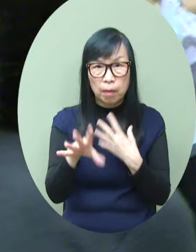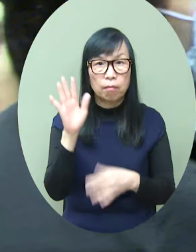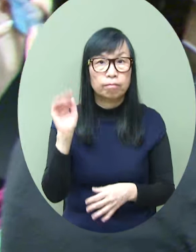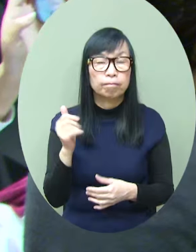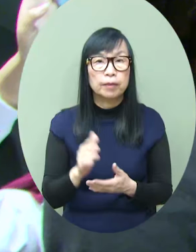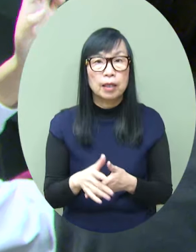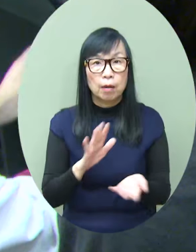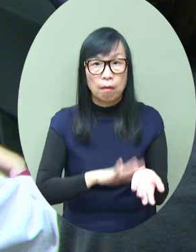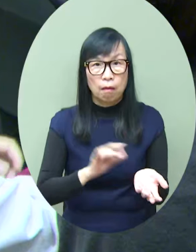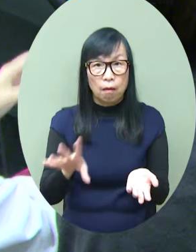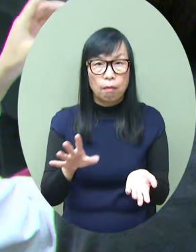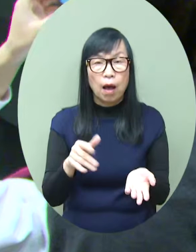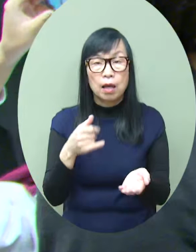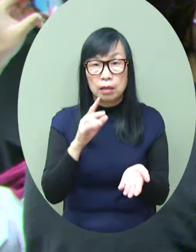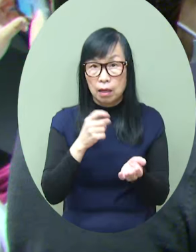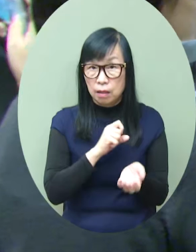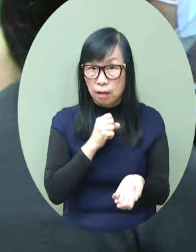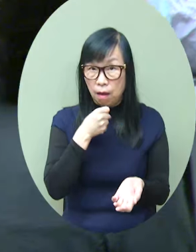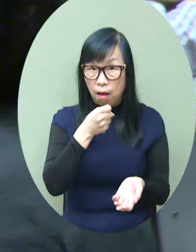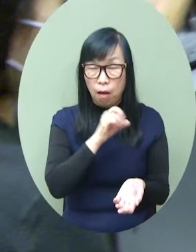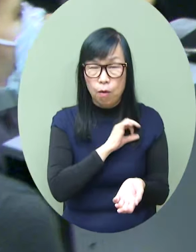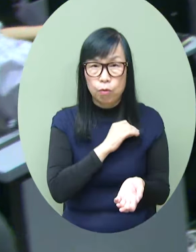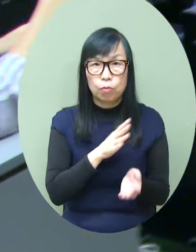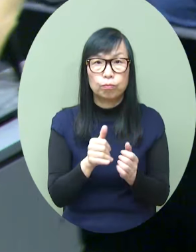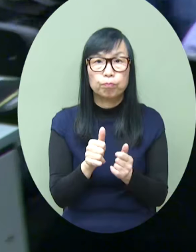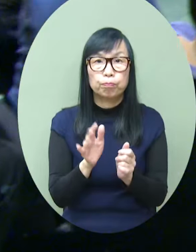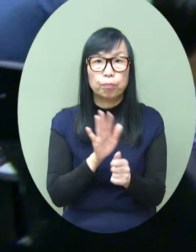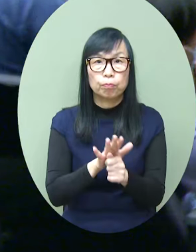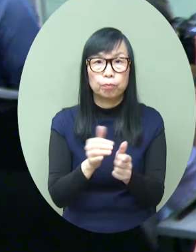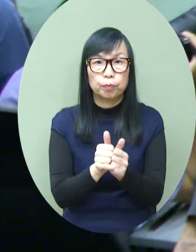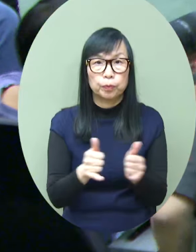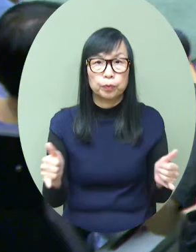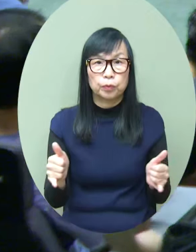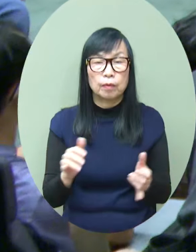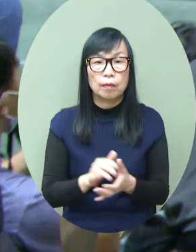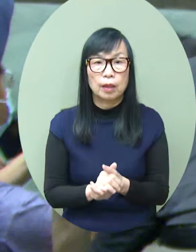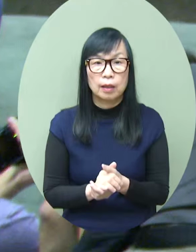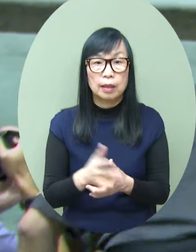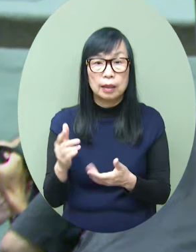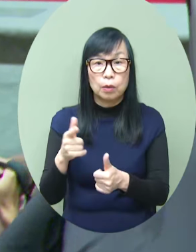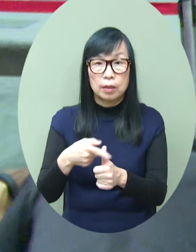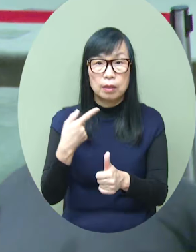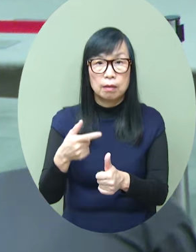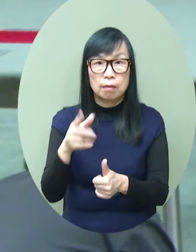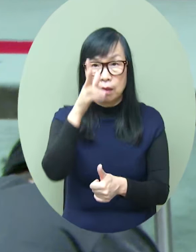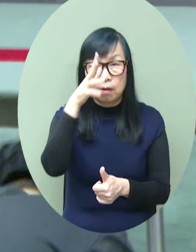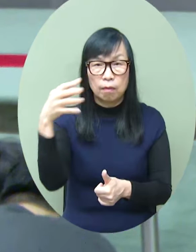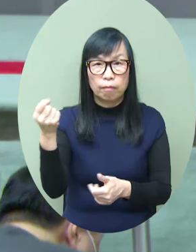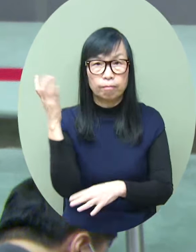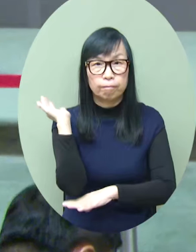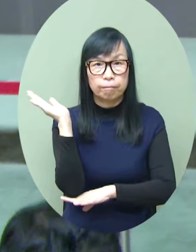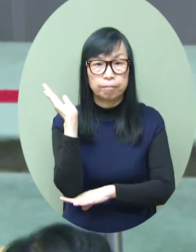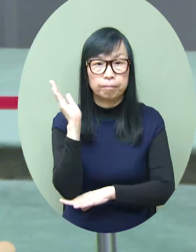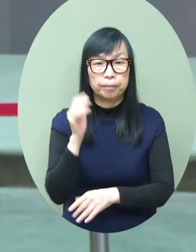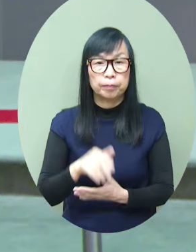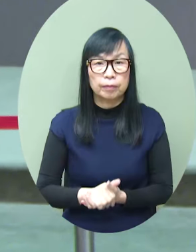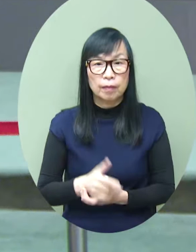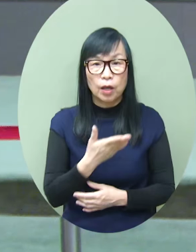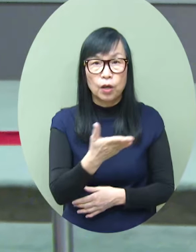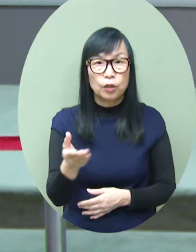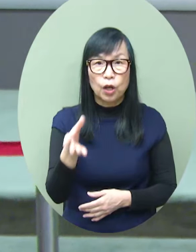因為疫情關係，請大家喺記者會入邊咧係盡量保持距離。我哋而家會先請行政長官向大家發言。 各